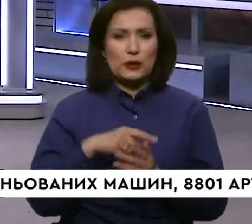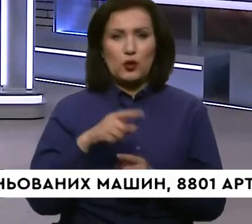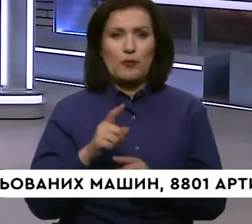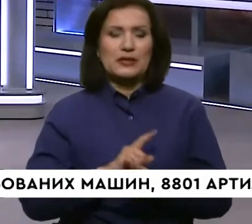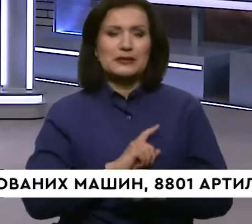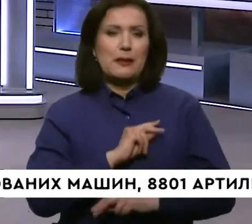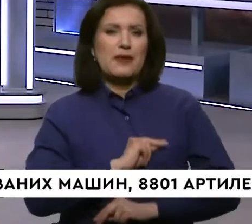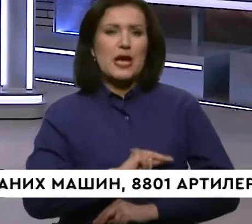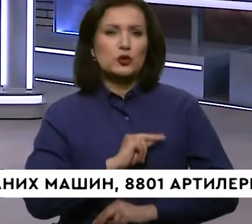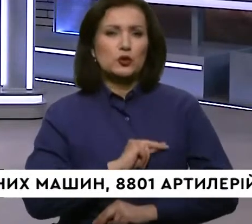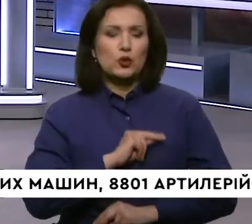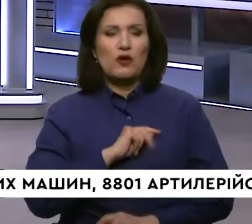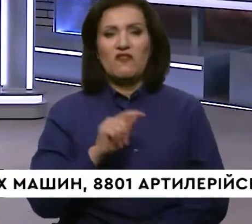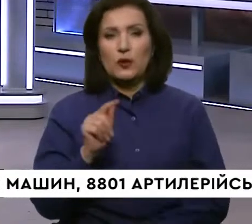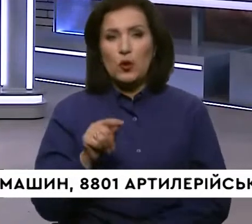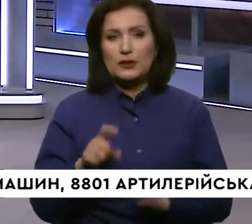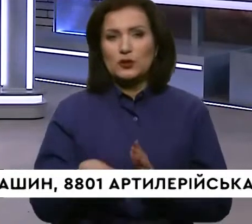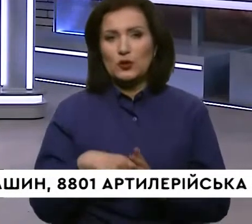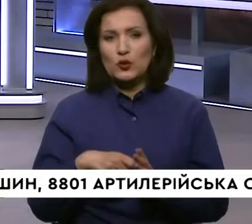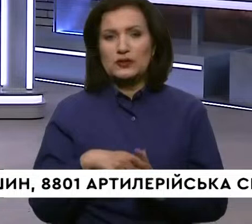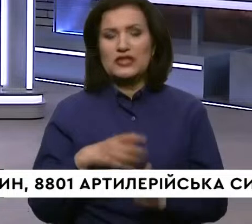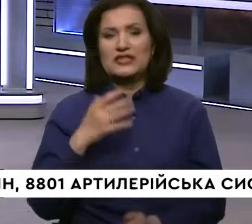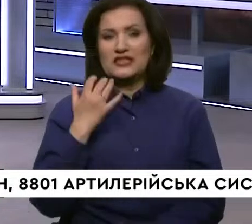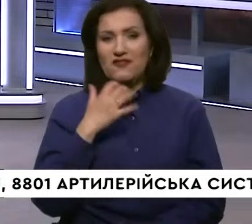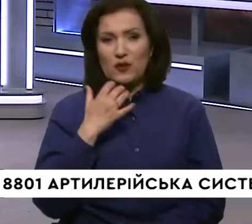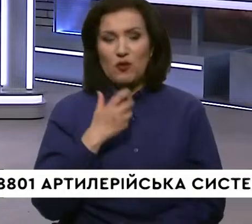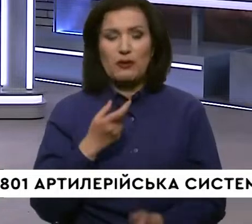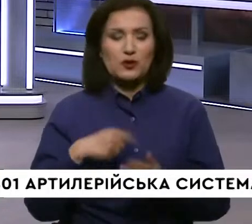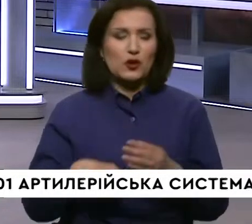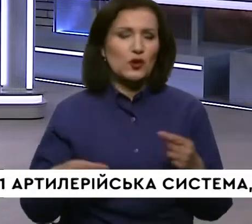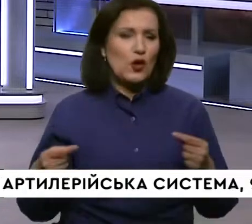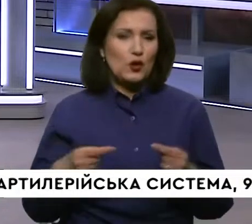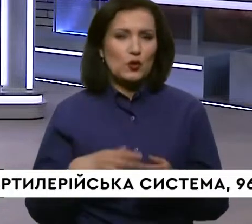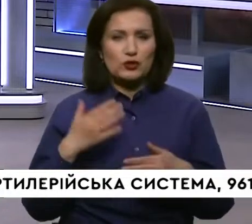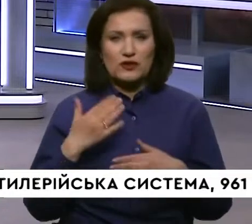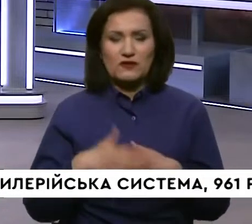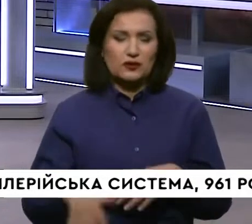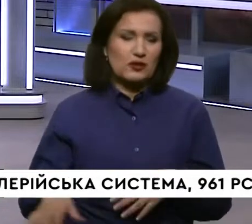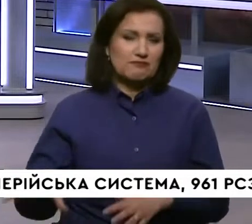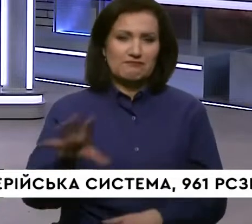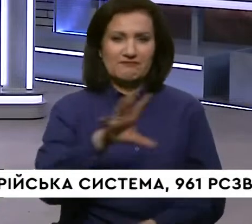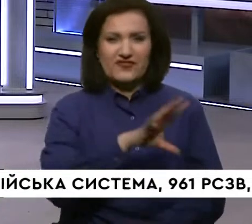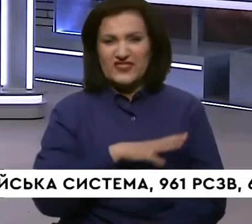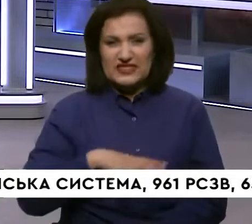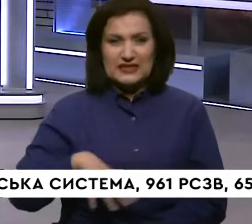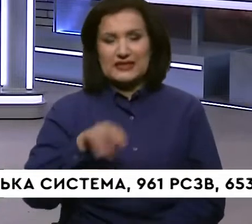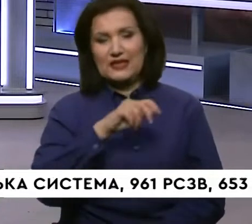номер запрацює в Луганську, Донецьку і Сімферополі. І тоді точно вже покроємо всю